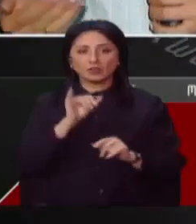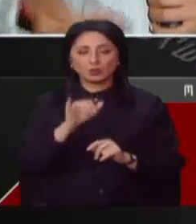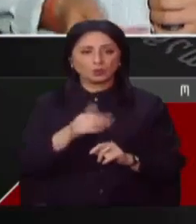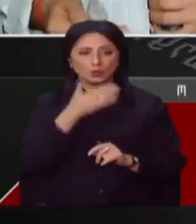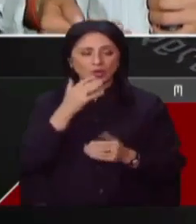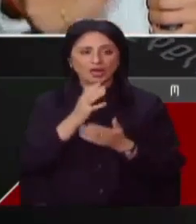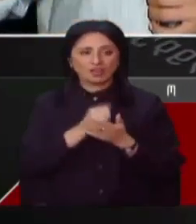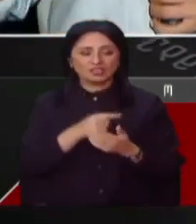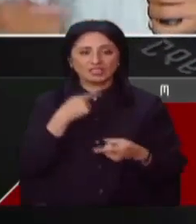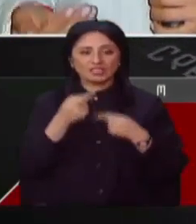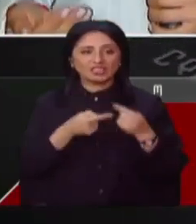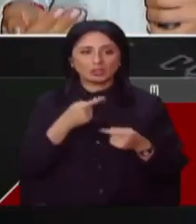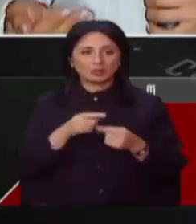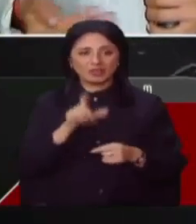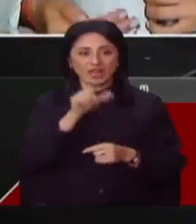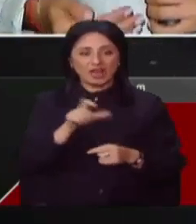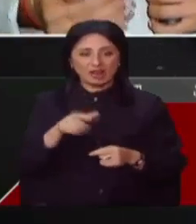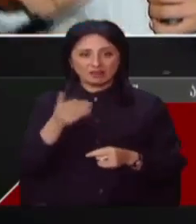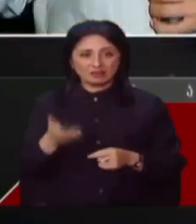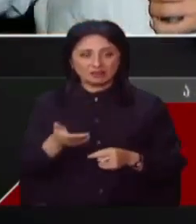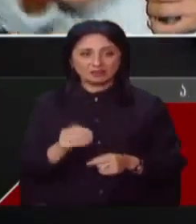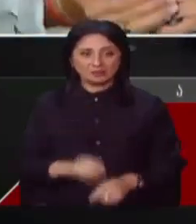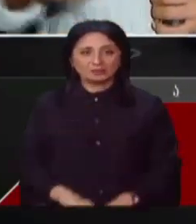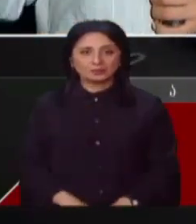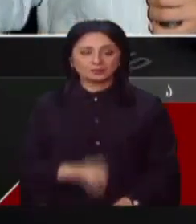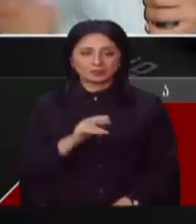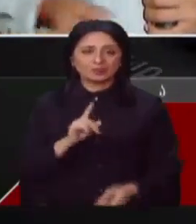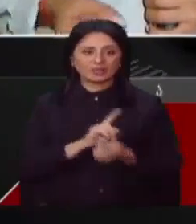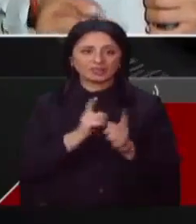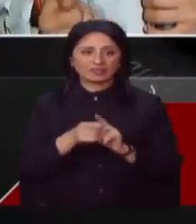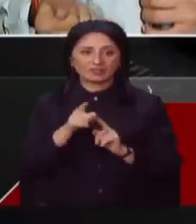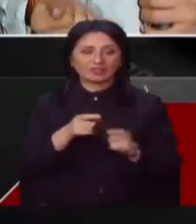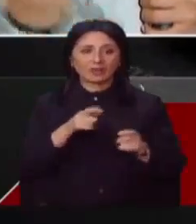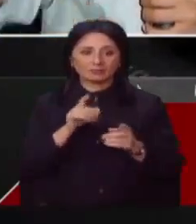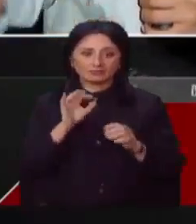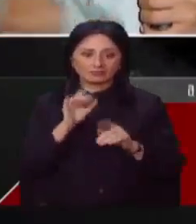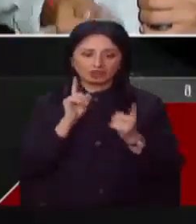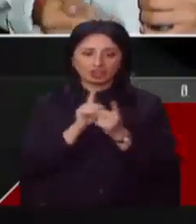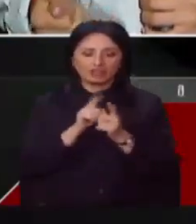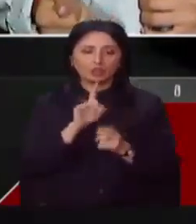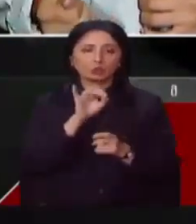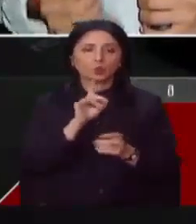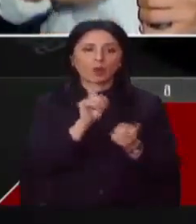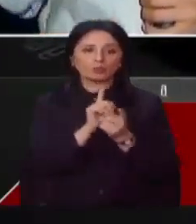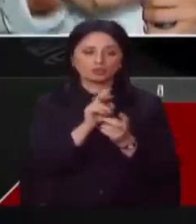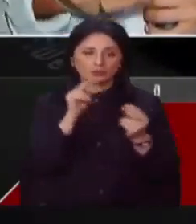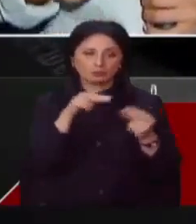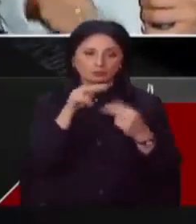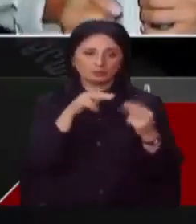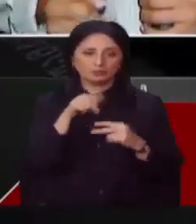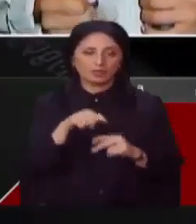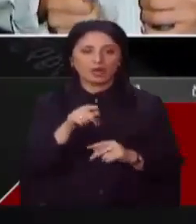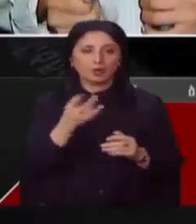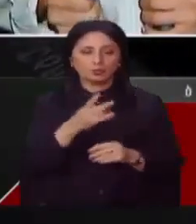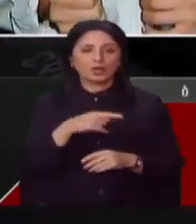აქვს რესურსი ესაუბროს ამ მომრჩეველს და ამის ნაცვლად ისინი მართავენ შეხვედრებს სალომე ზურაბიშვილთან.